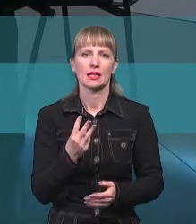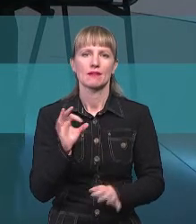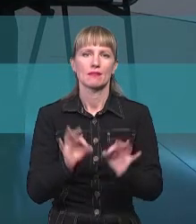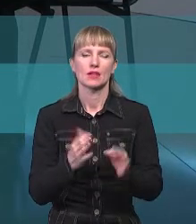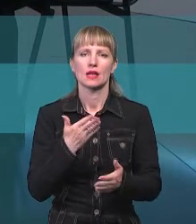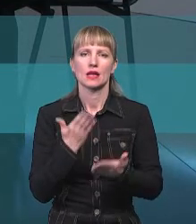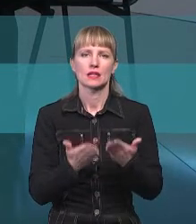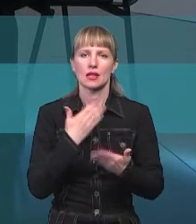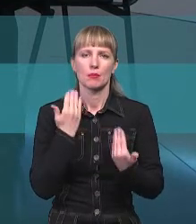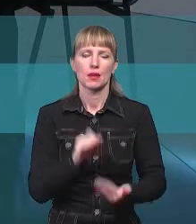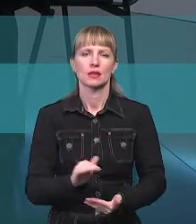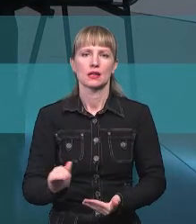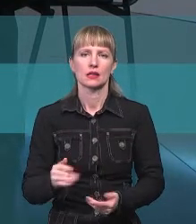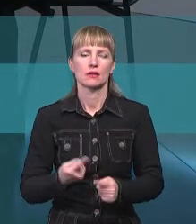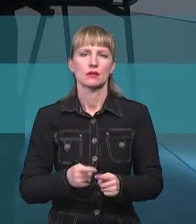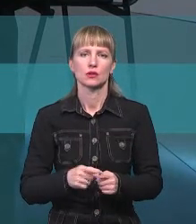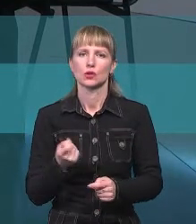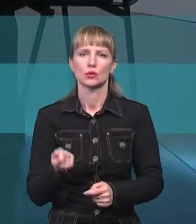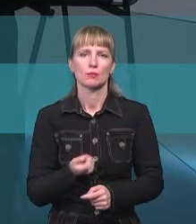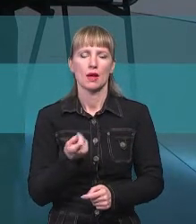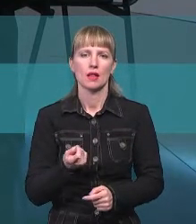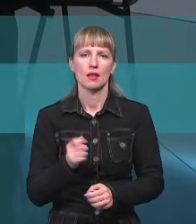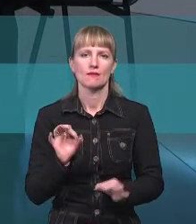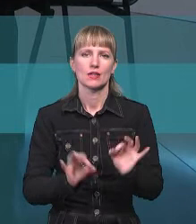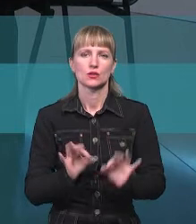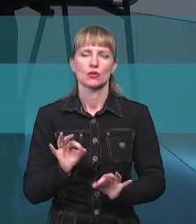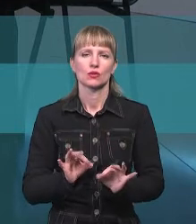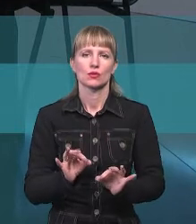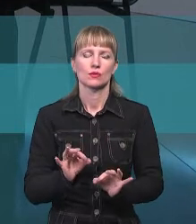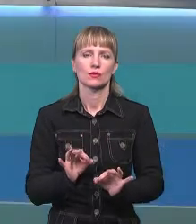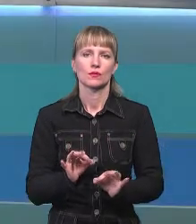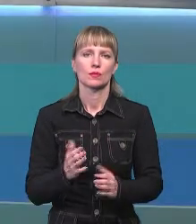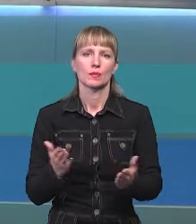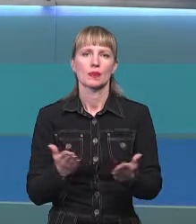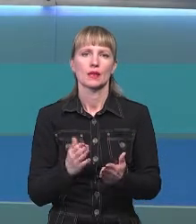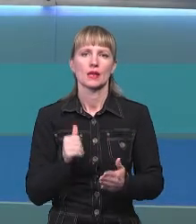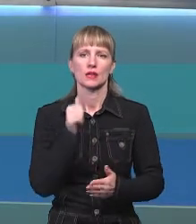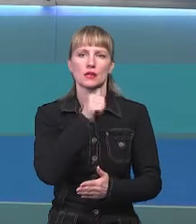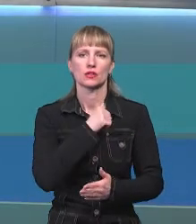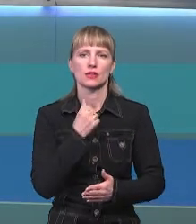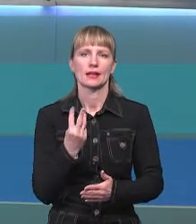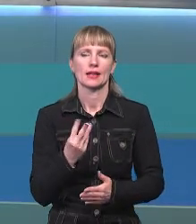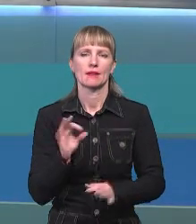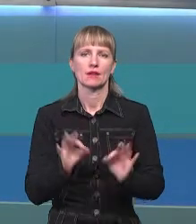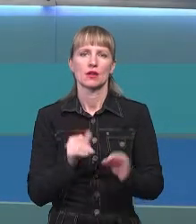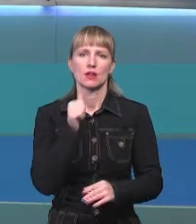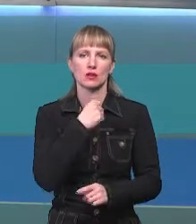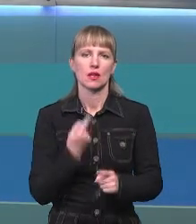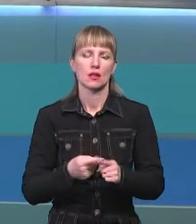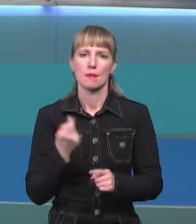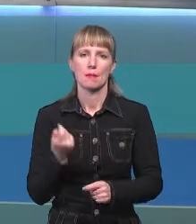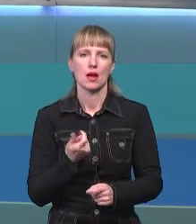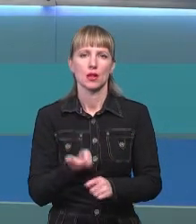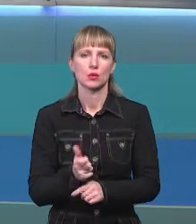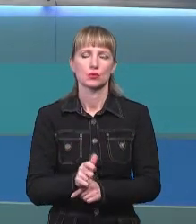немає дітей, це взагалі дуже маленький відсоток, який річних, да, 3% річних, це дуже мала